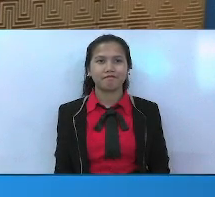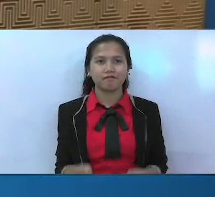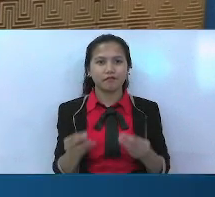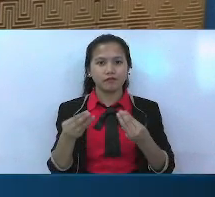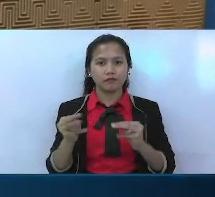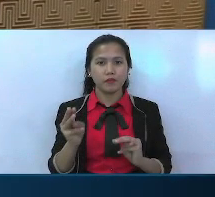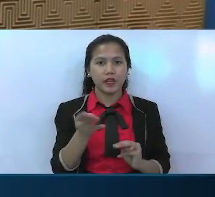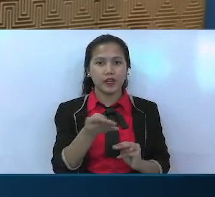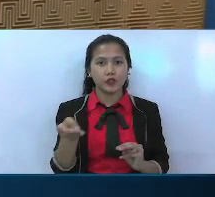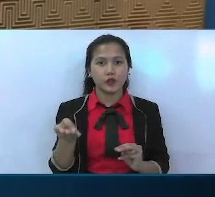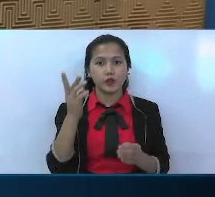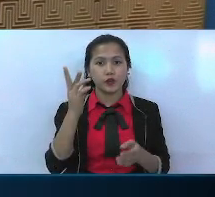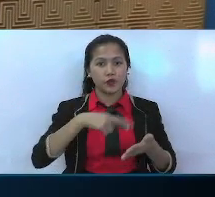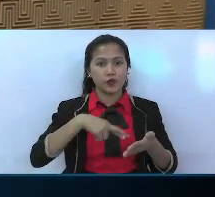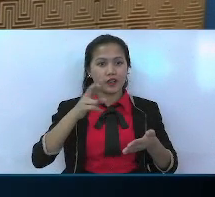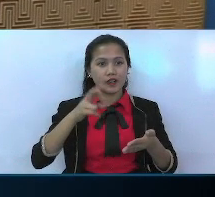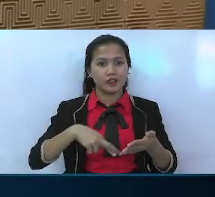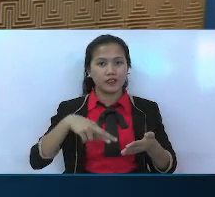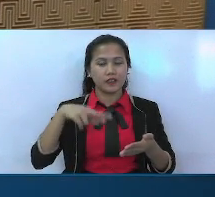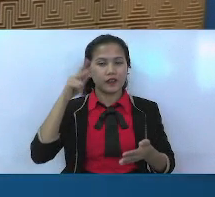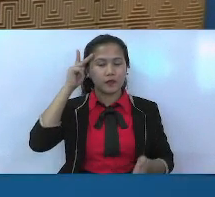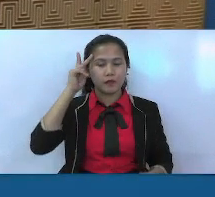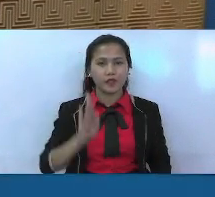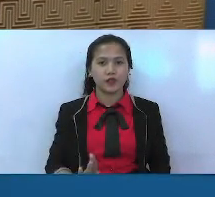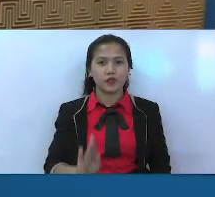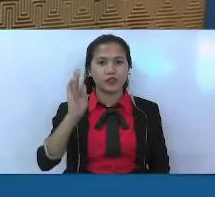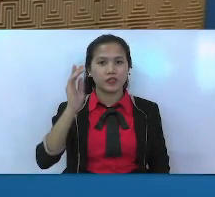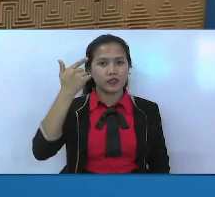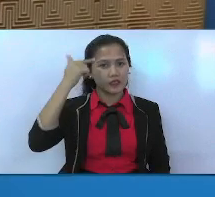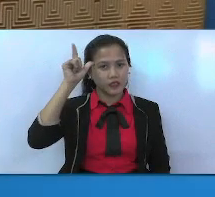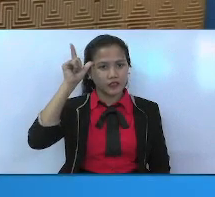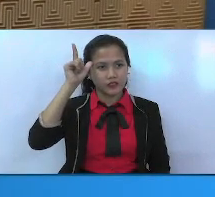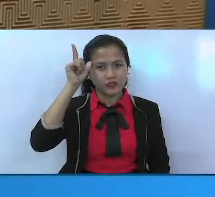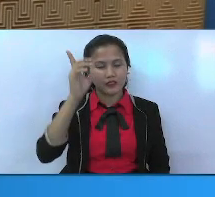Shout out. Ikaw pa itong hindi na gano. Basa eh. Hindi kasi, ano ordinance